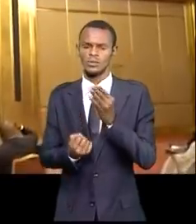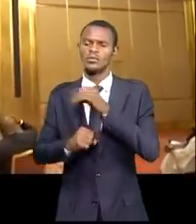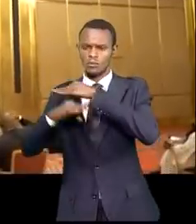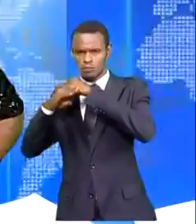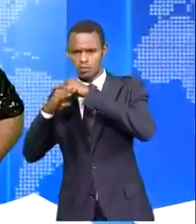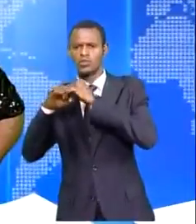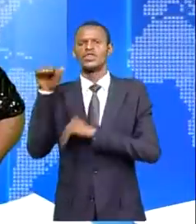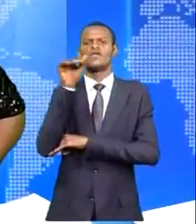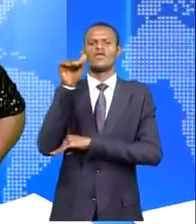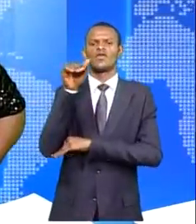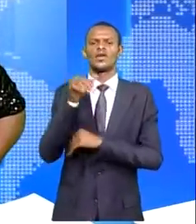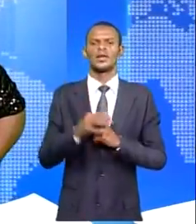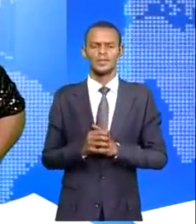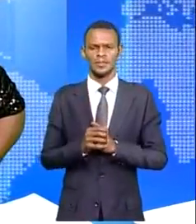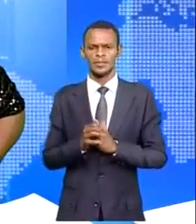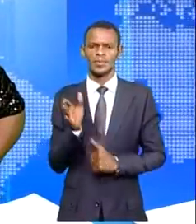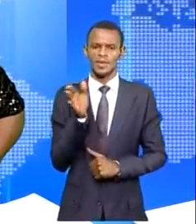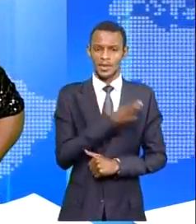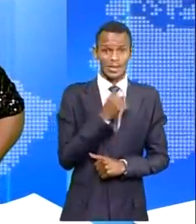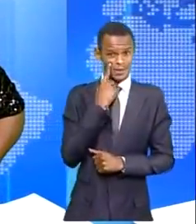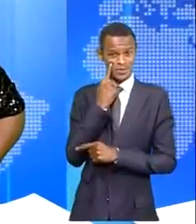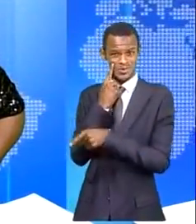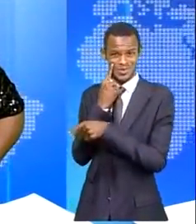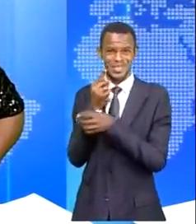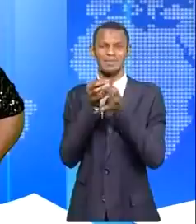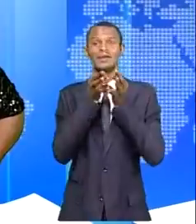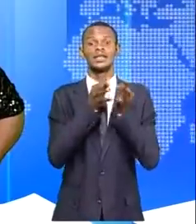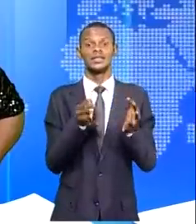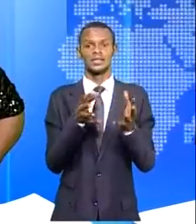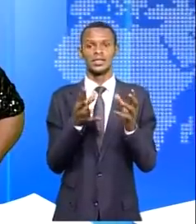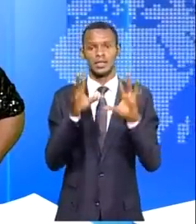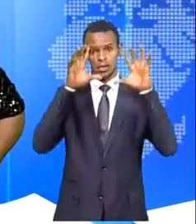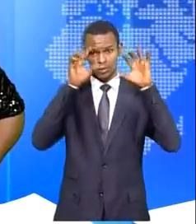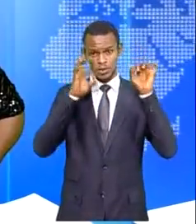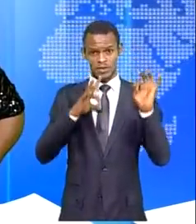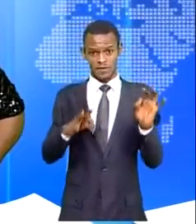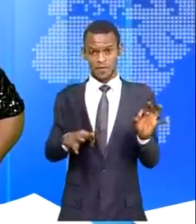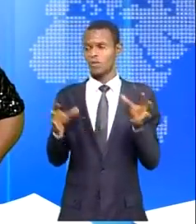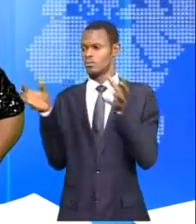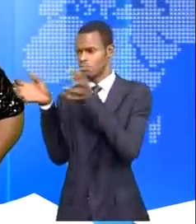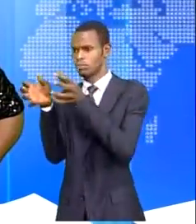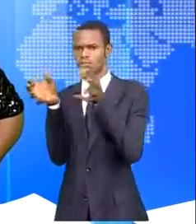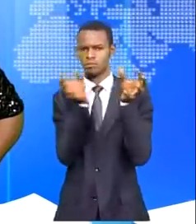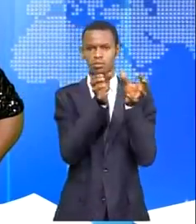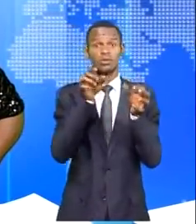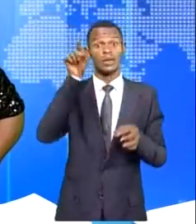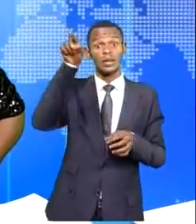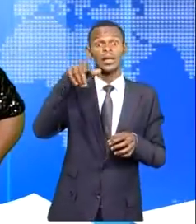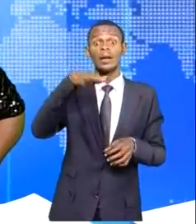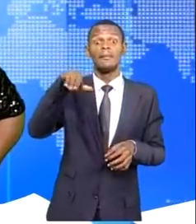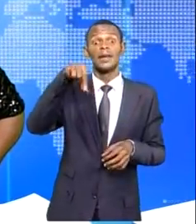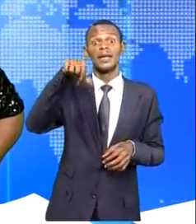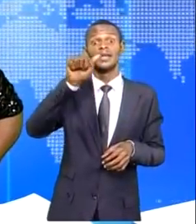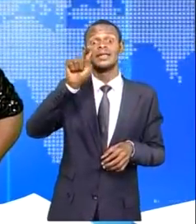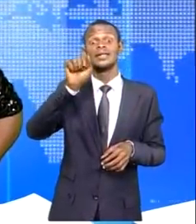africaines savent elle a suivi une session de jumelage présidé par le chef de l'état sur place à au qatar les hommes d'affaires congolais